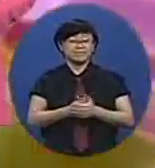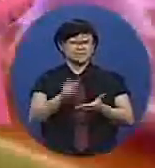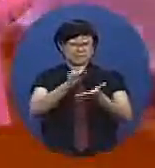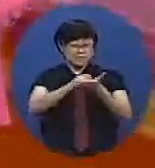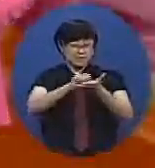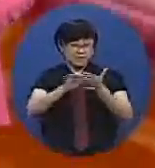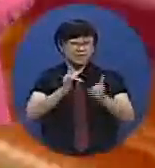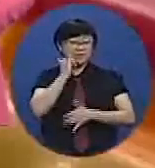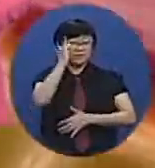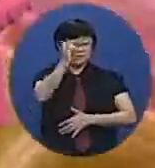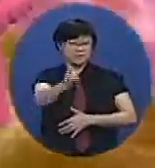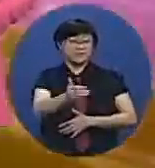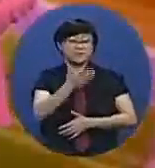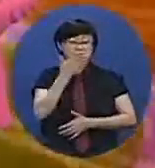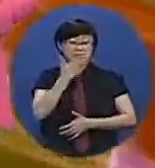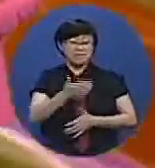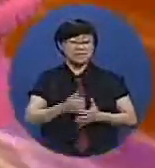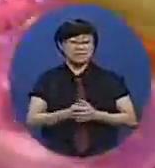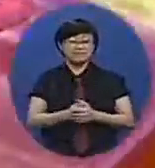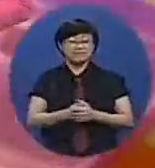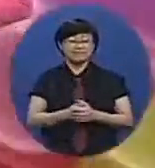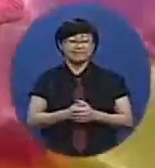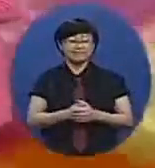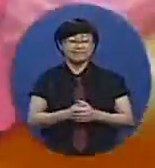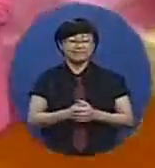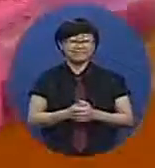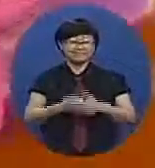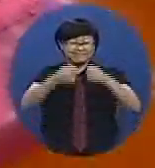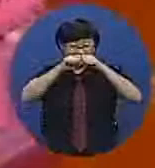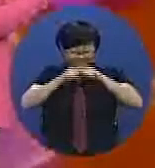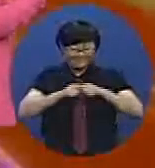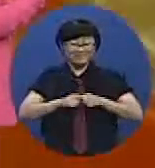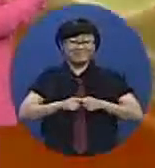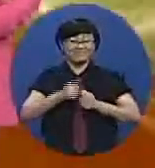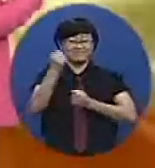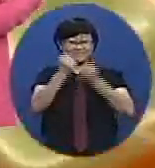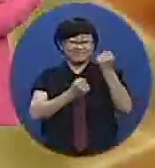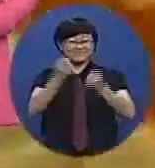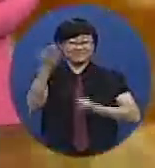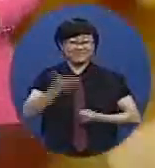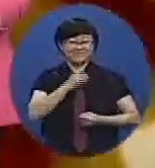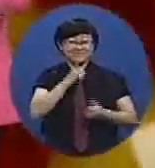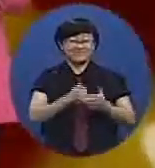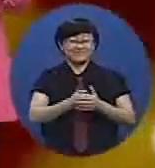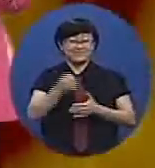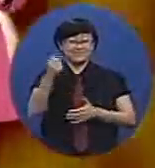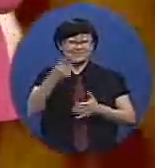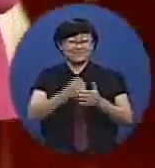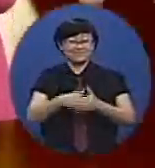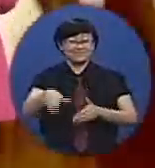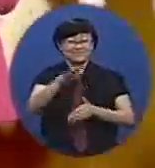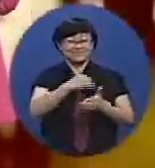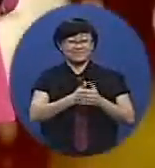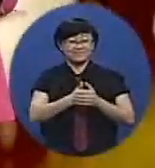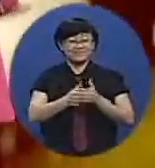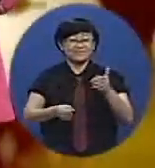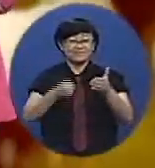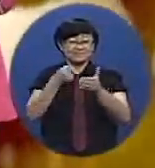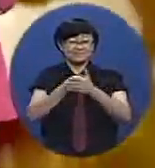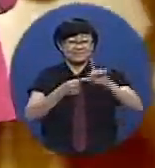작가가 연락이 네. 갈 겁니다. 아유, 꼼꼼하게도 그냥 설명을 해주시네요. 네. 그리고 네. 저희가